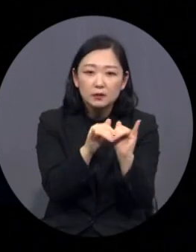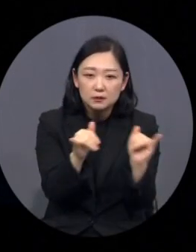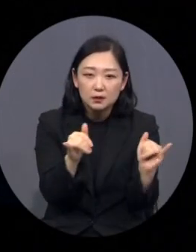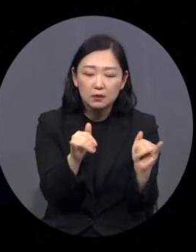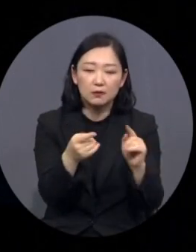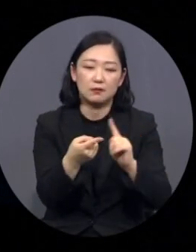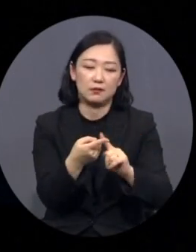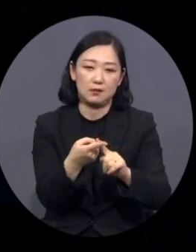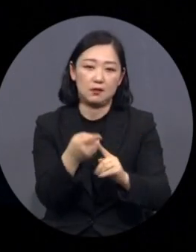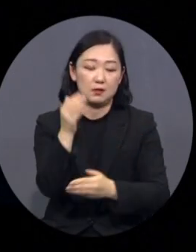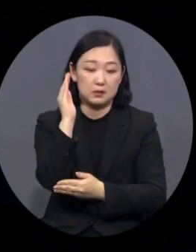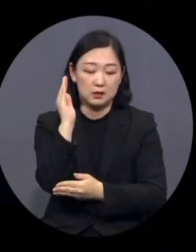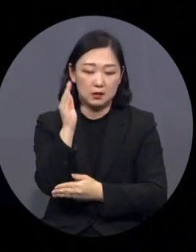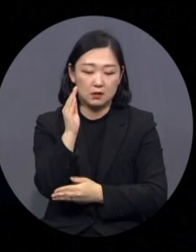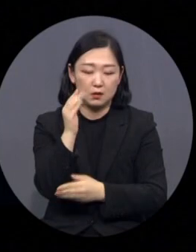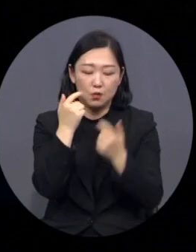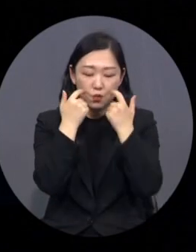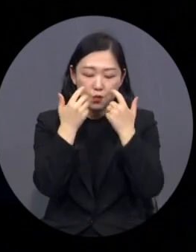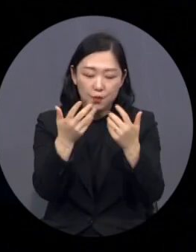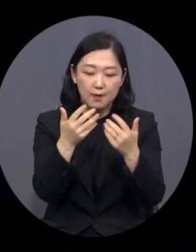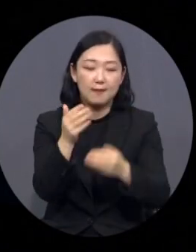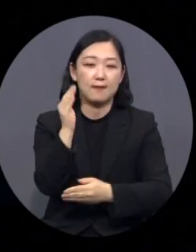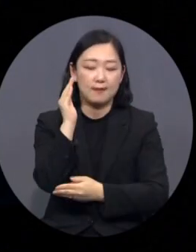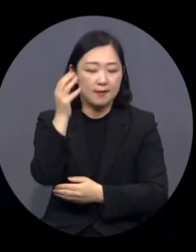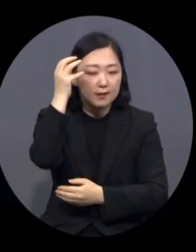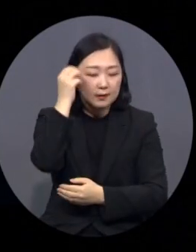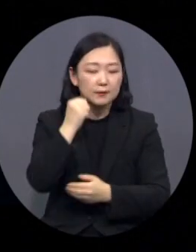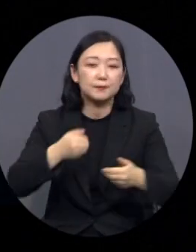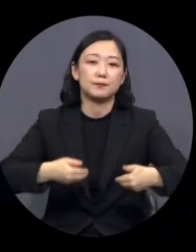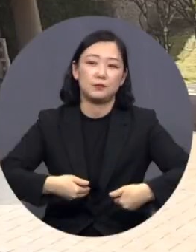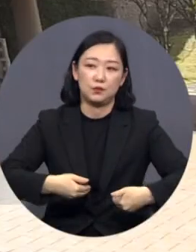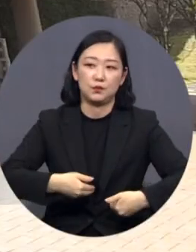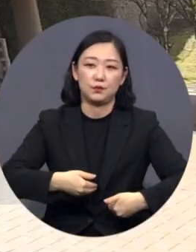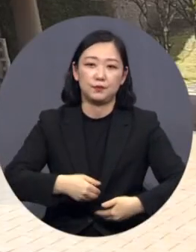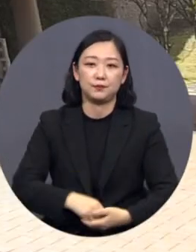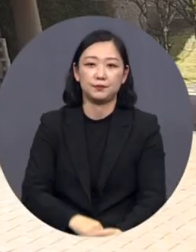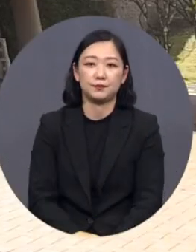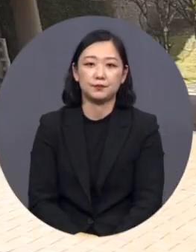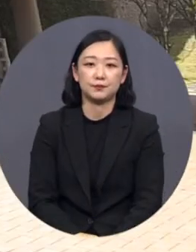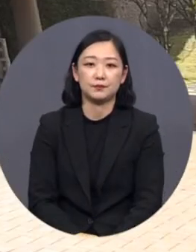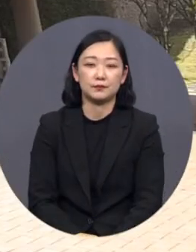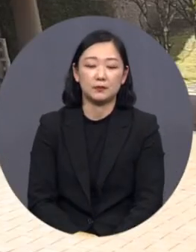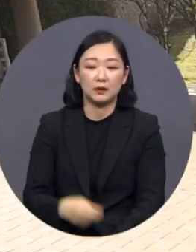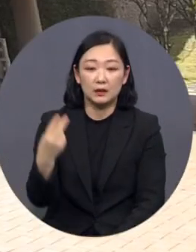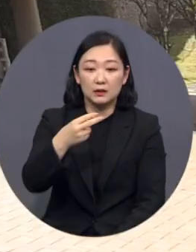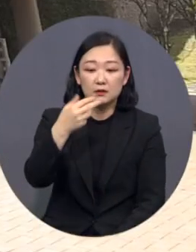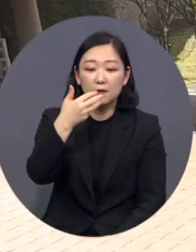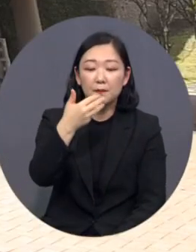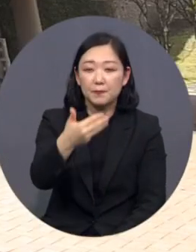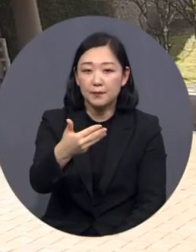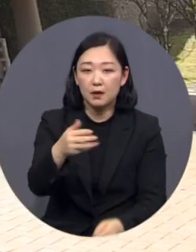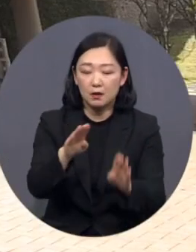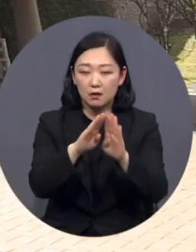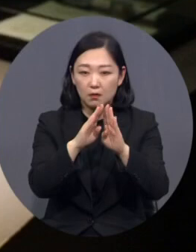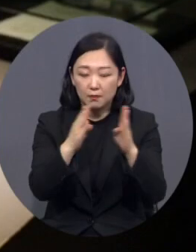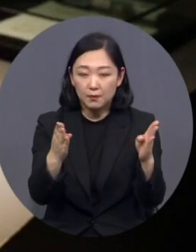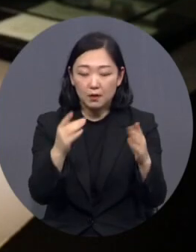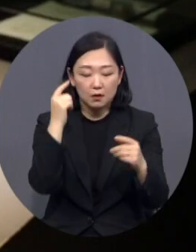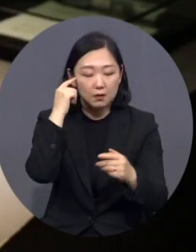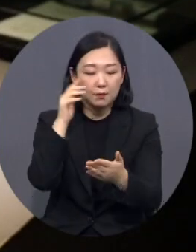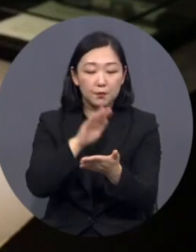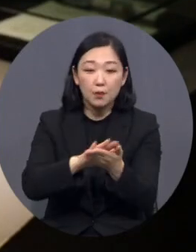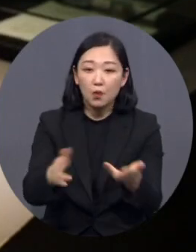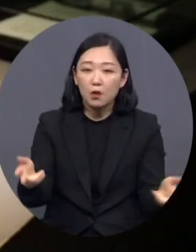얘기들을 우리가 분명하게 이야기하고 기억해야 될 필요가 있는데 지난 2008년 개관한 제주 사산 평화 기념